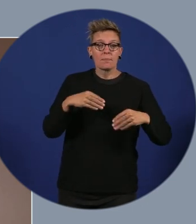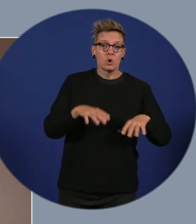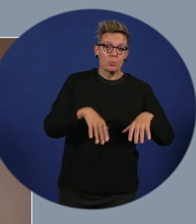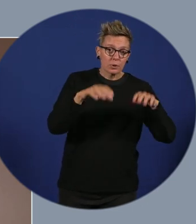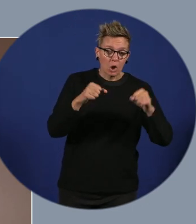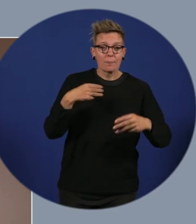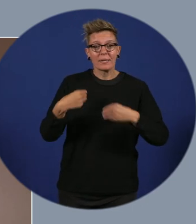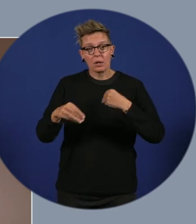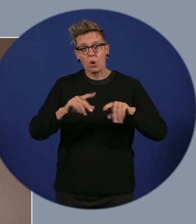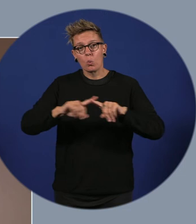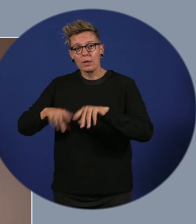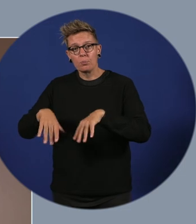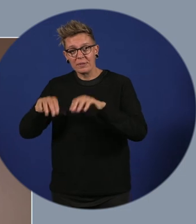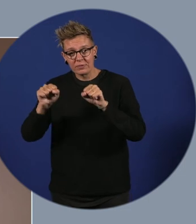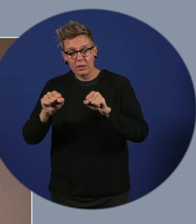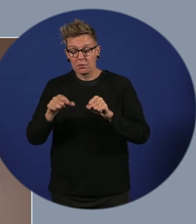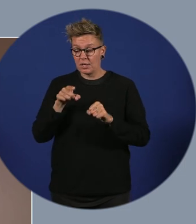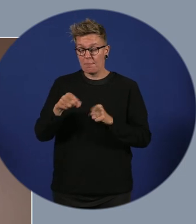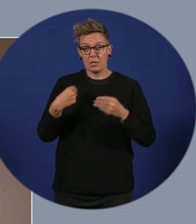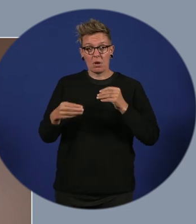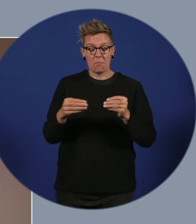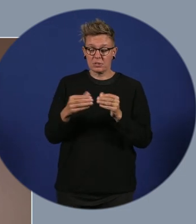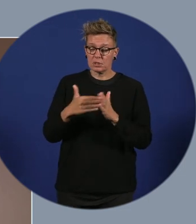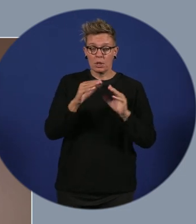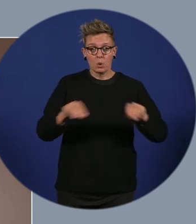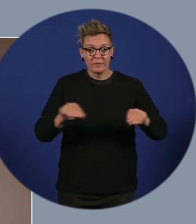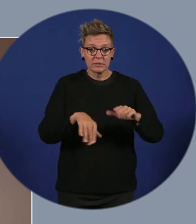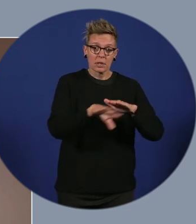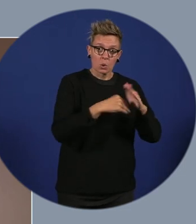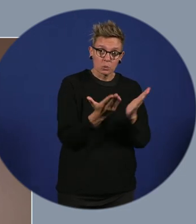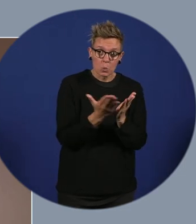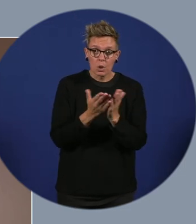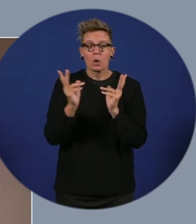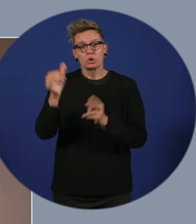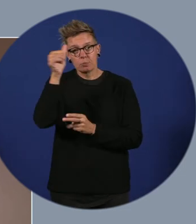uppgifter. Det passar för undervisning i både grundskolan och